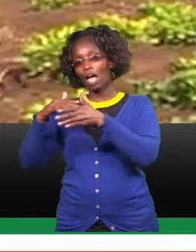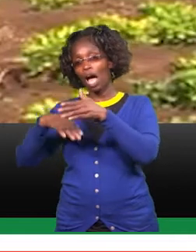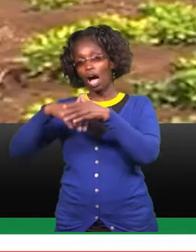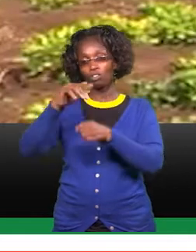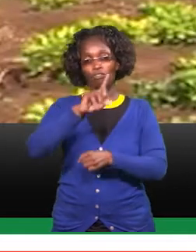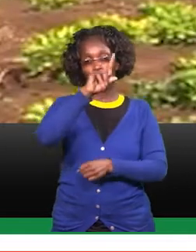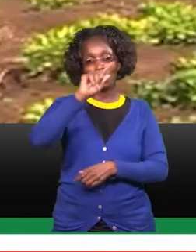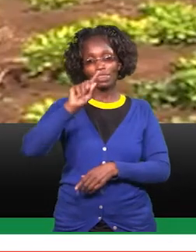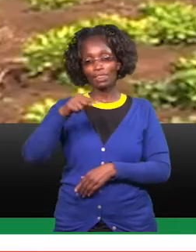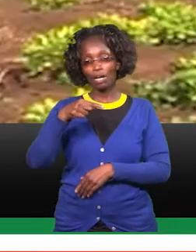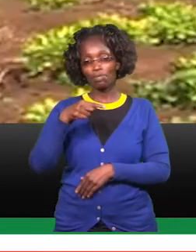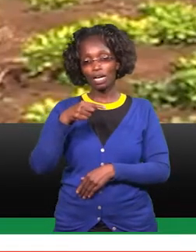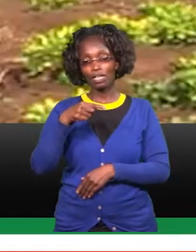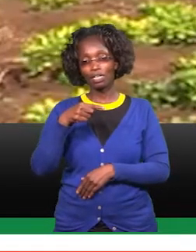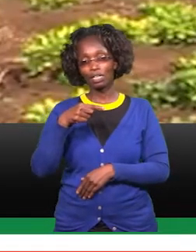of our members